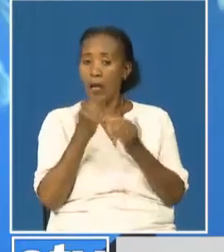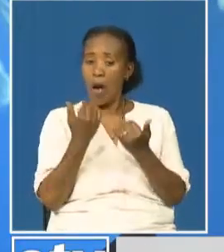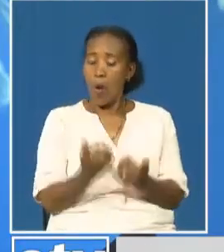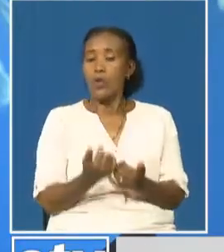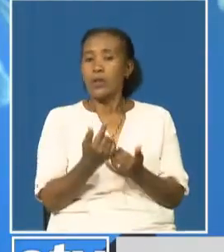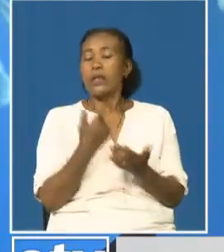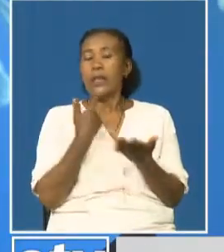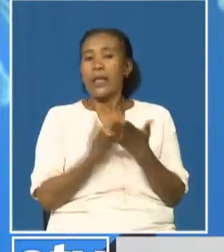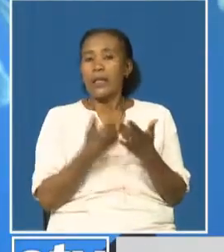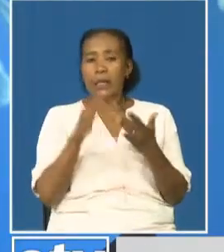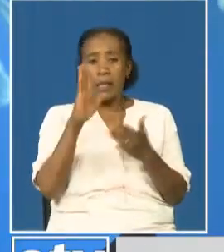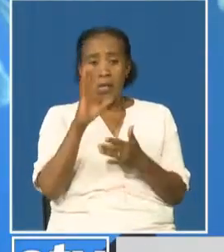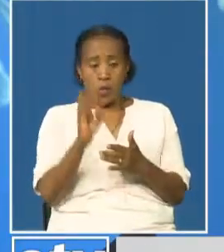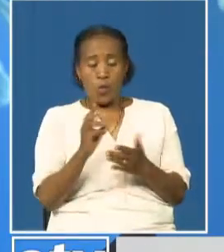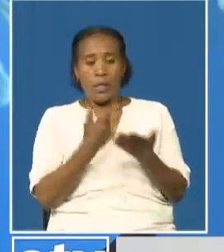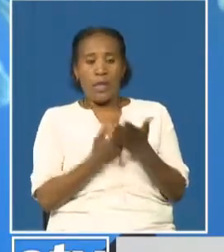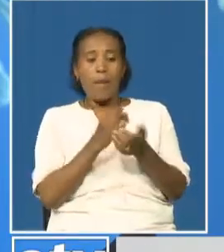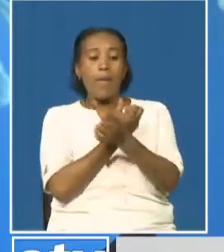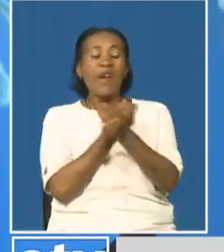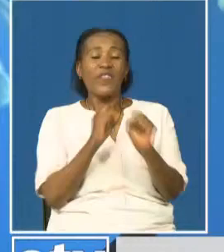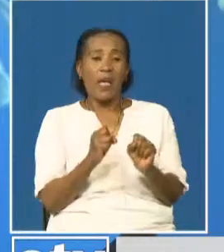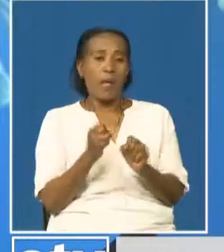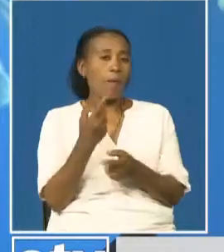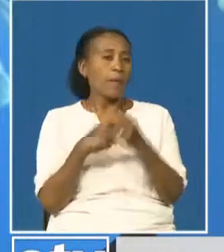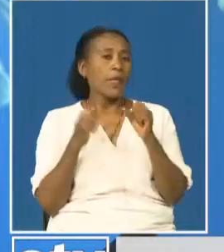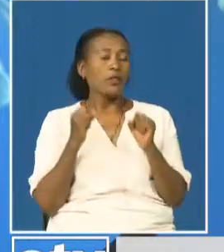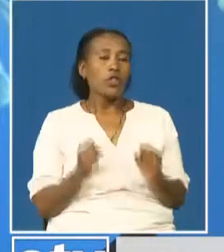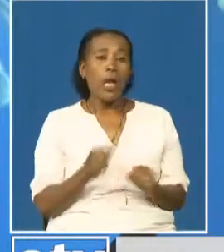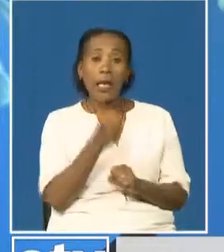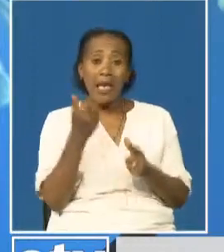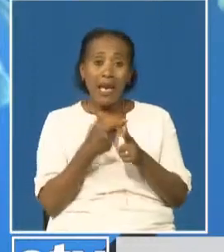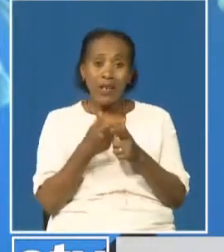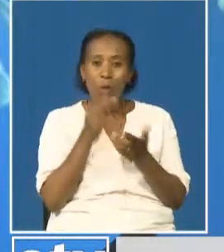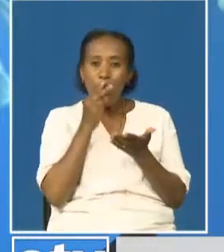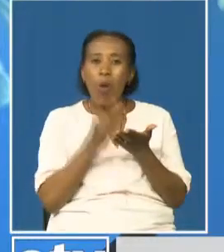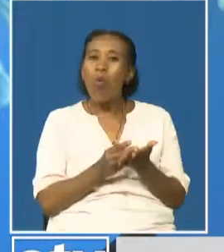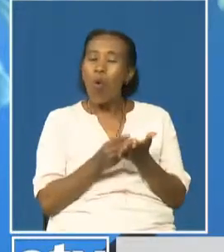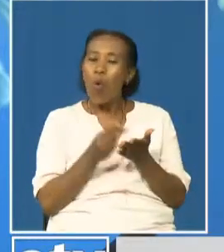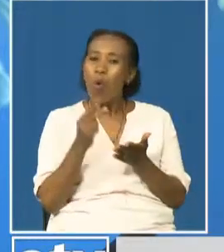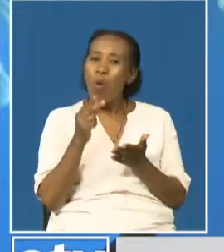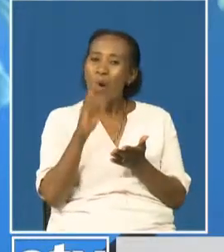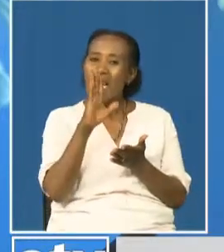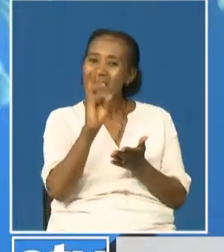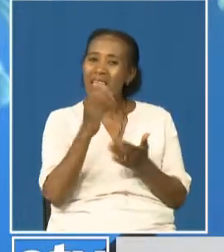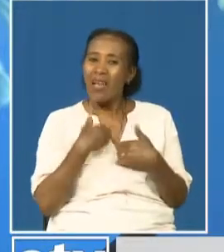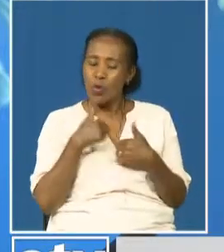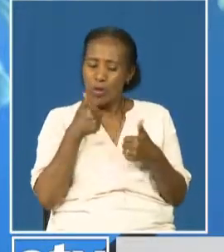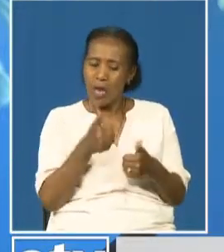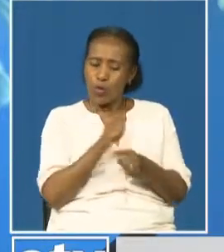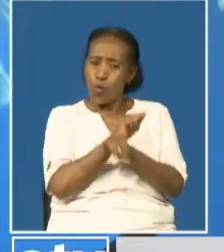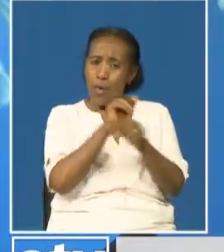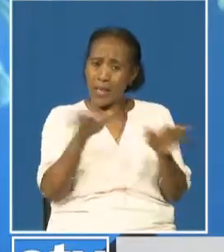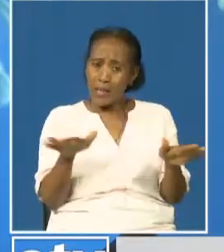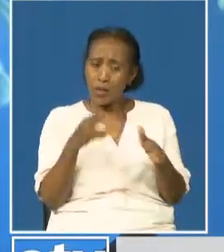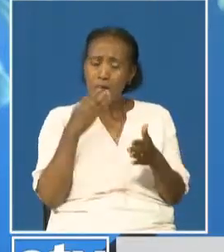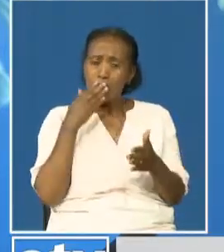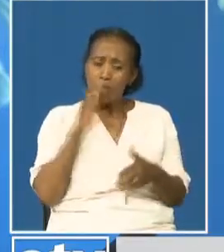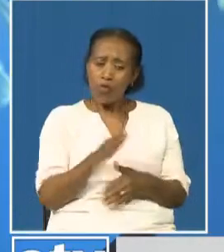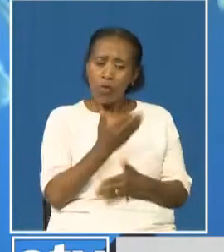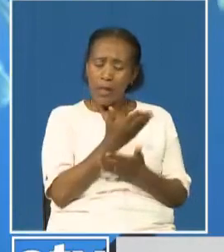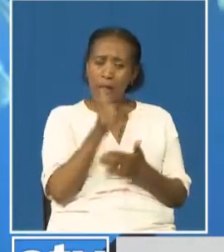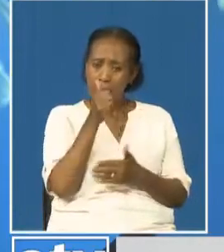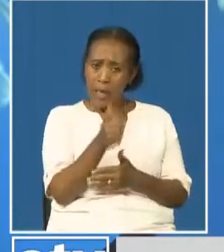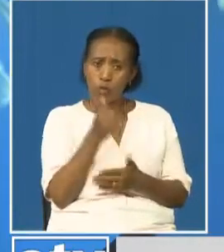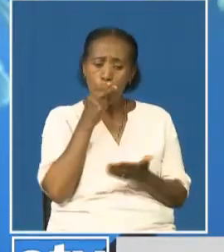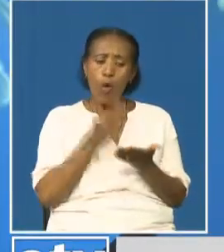ባሉታዊ ገጹ ላይ ያለውን ጉዳይ እንዴት መፍትሄ ማምጣትም እንደሚቻል፣ ሌላው ደግሞ በጎ ገጽታ ሊኖረው ይችላል ራሱ ወረርሽኝ። እያንዳንዱ መጥፎ ነገር የራሱ